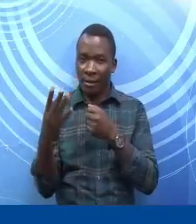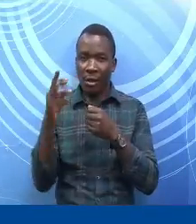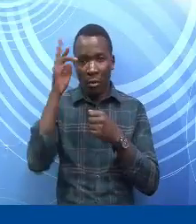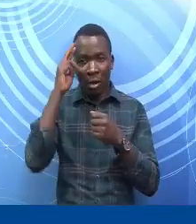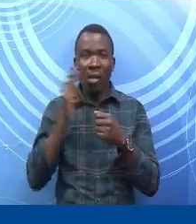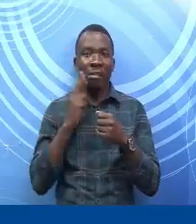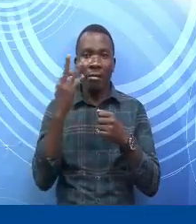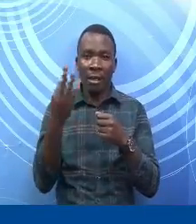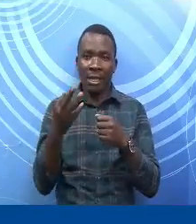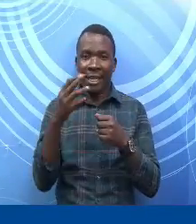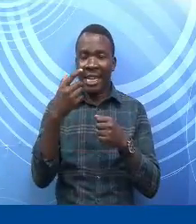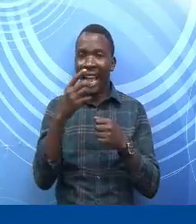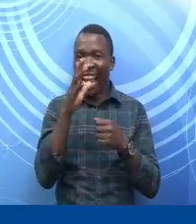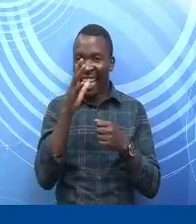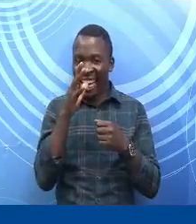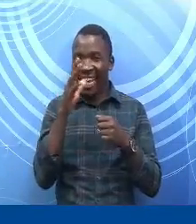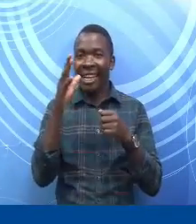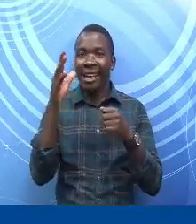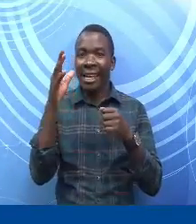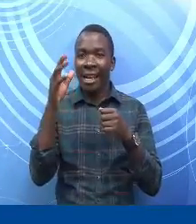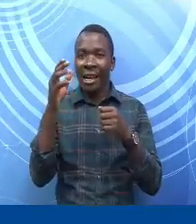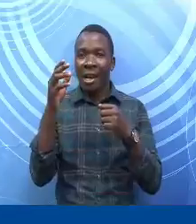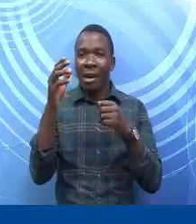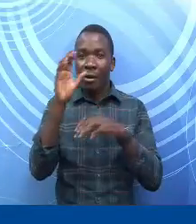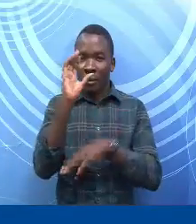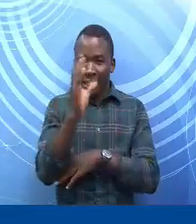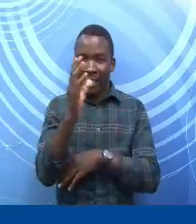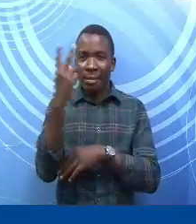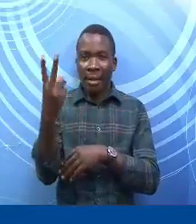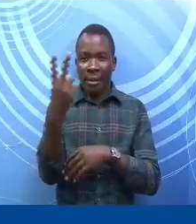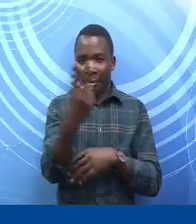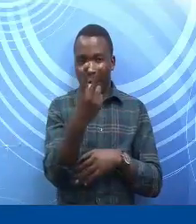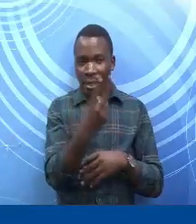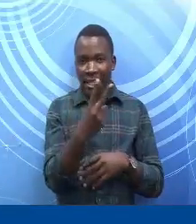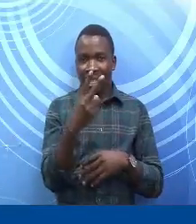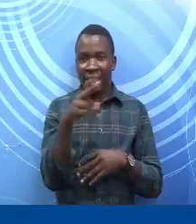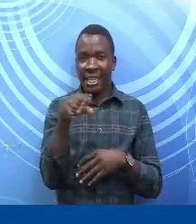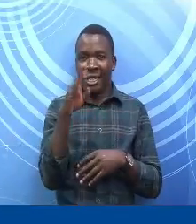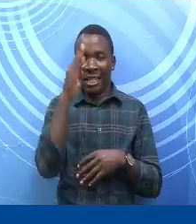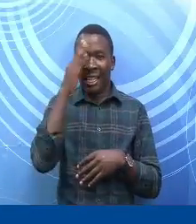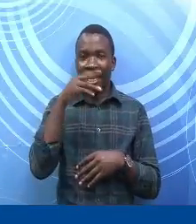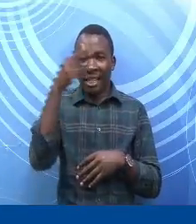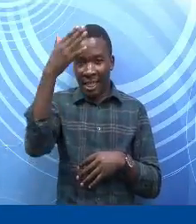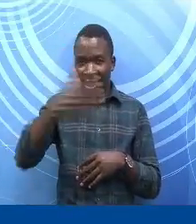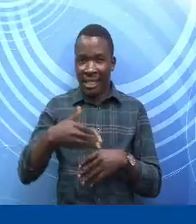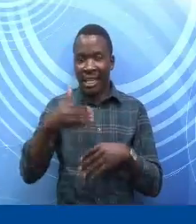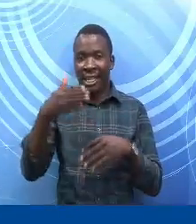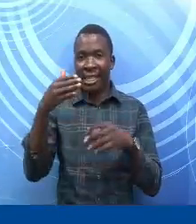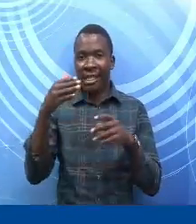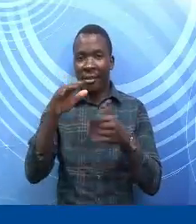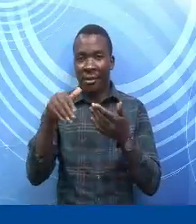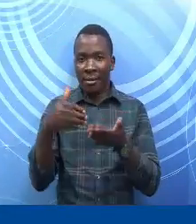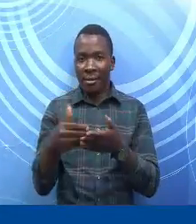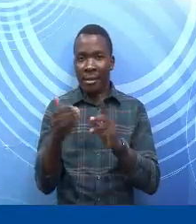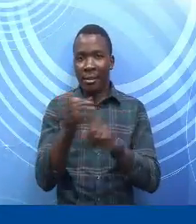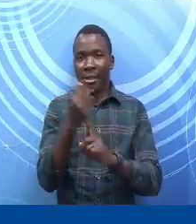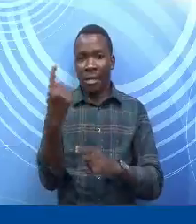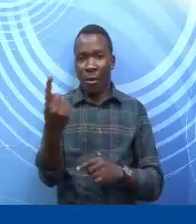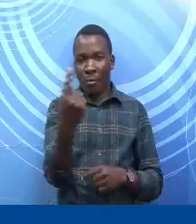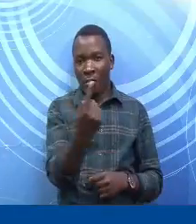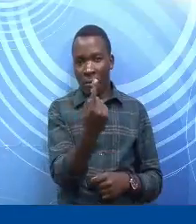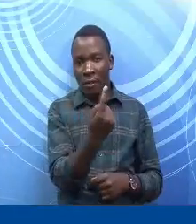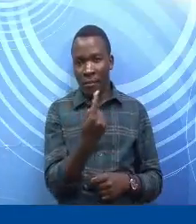3, Gisagara, Rusizi, Ngororero, Gatsibo, Kamonyi ni 2, Nyanza, Gakenke na Gicumbi na Rutsiro hakaba habonetse